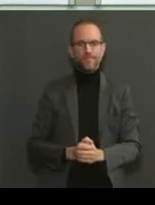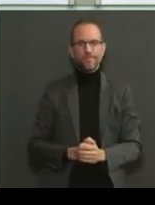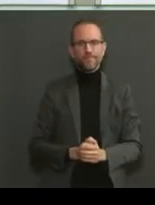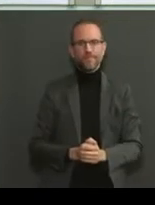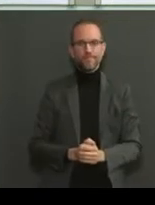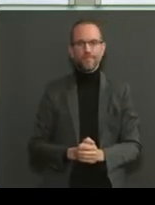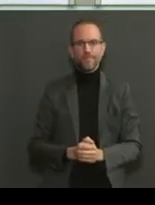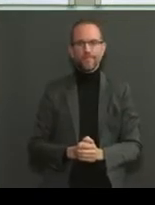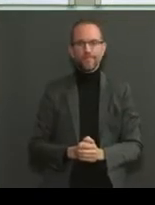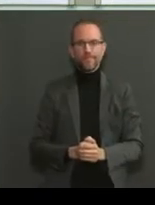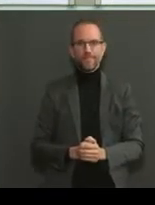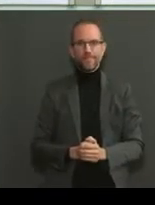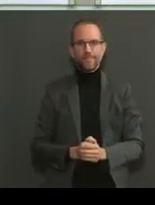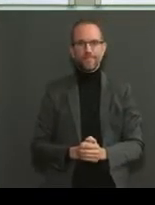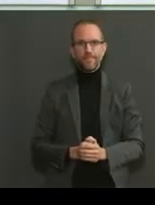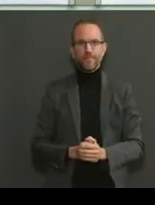Cette semaine,